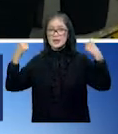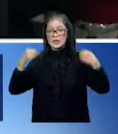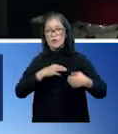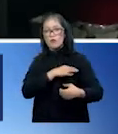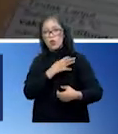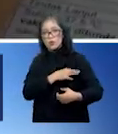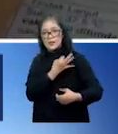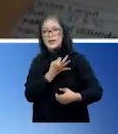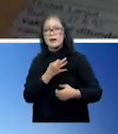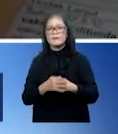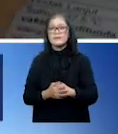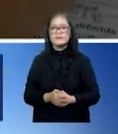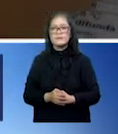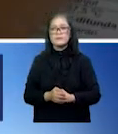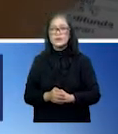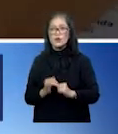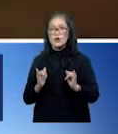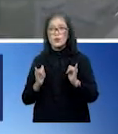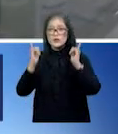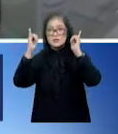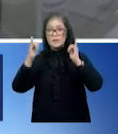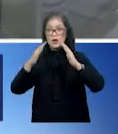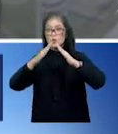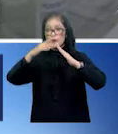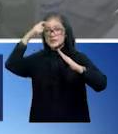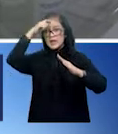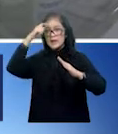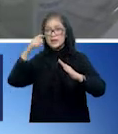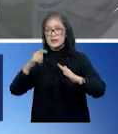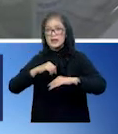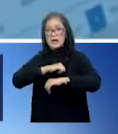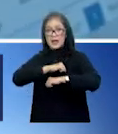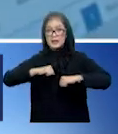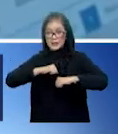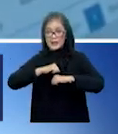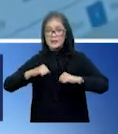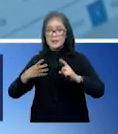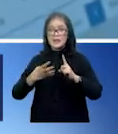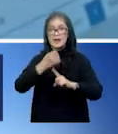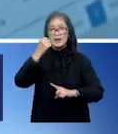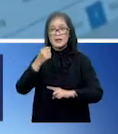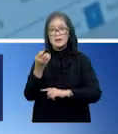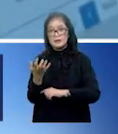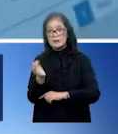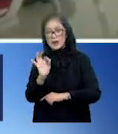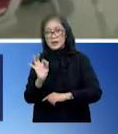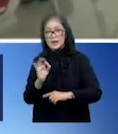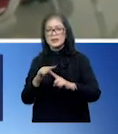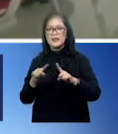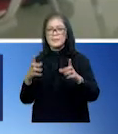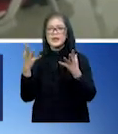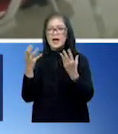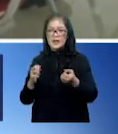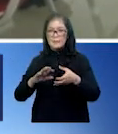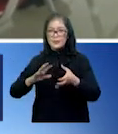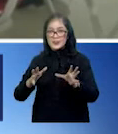Atlet sendiri ini tidak menargetkan berapa banyak nakes dan juga relawan yang akan disuntikan perharinya. Namun mereka berharap seluruh nakes dan juga